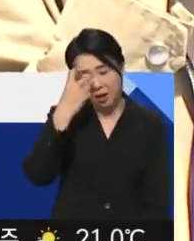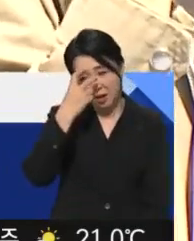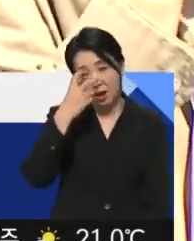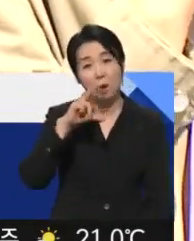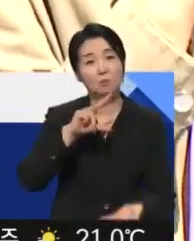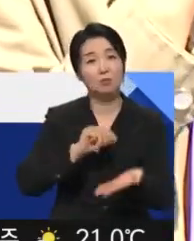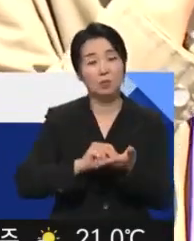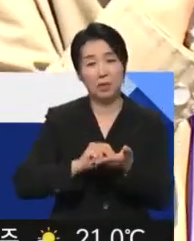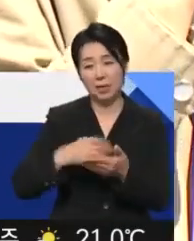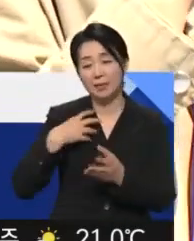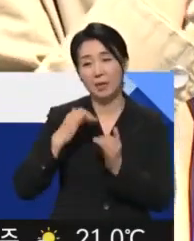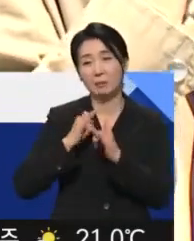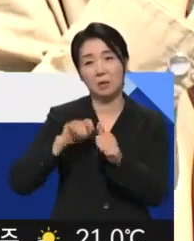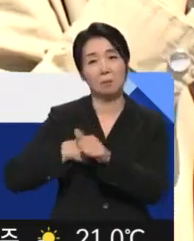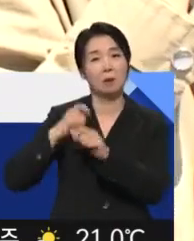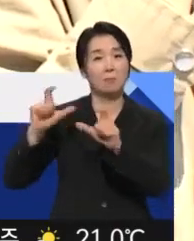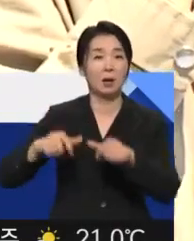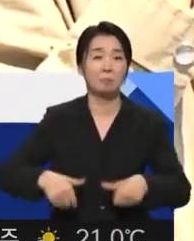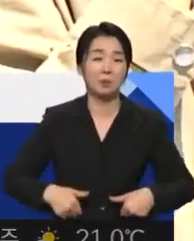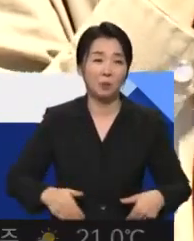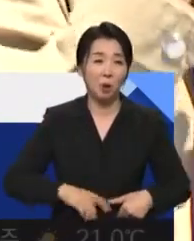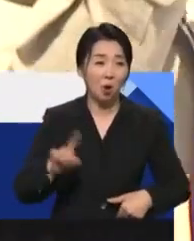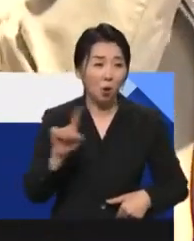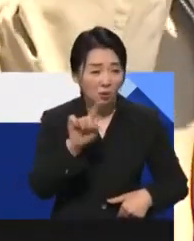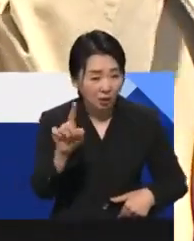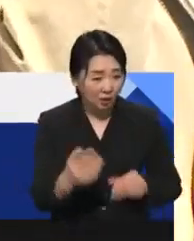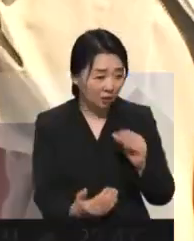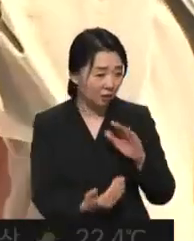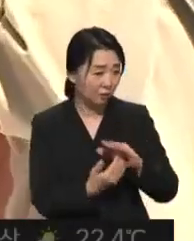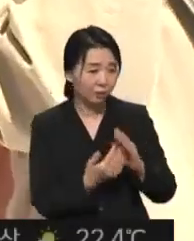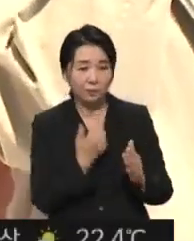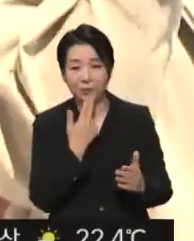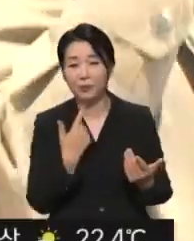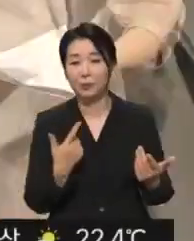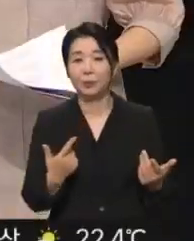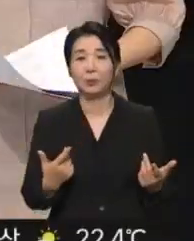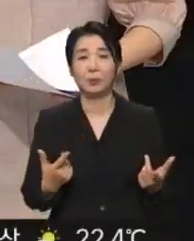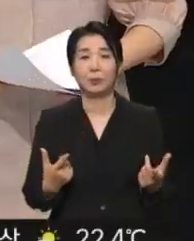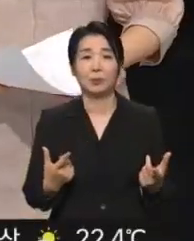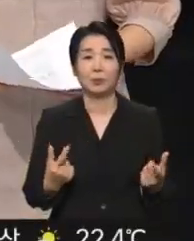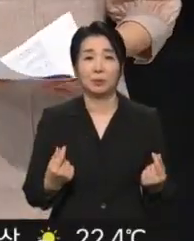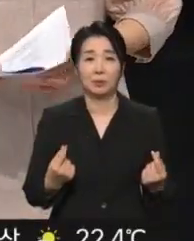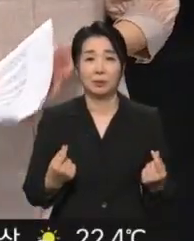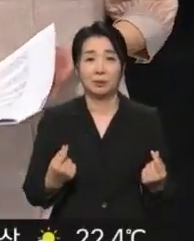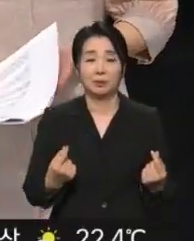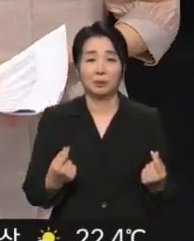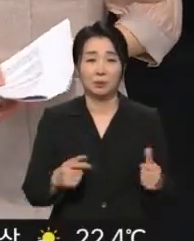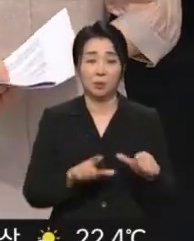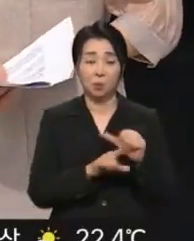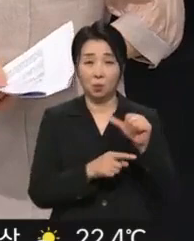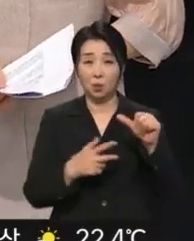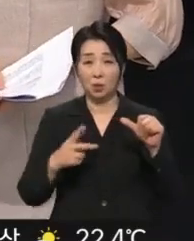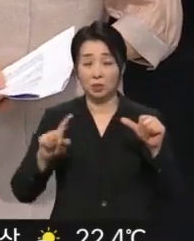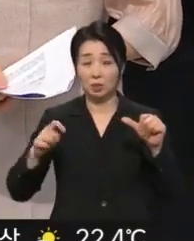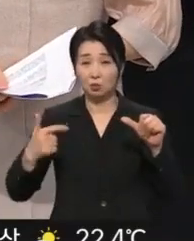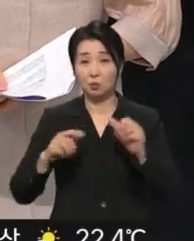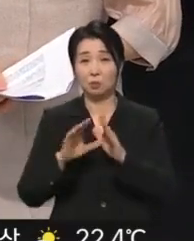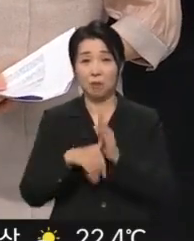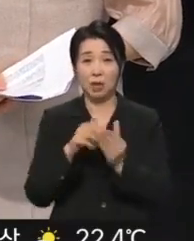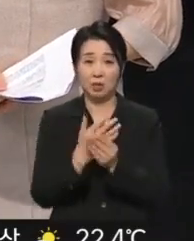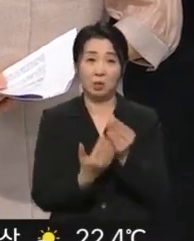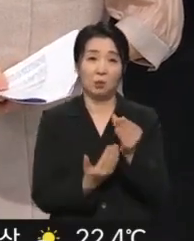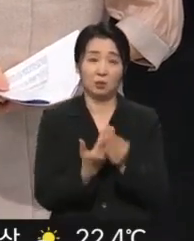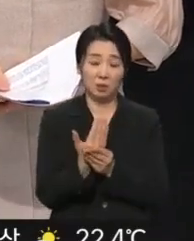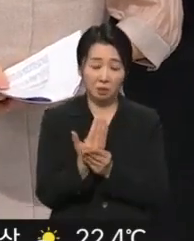처벌, 그 어느 것도 이루어진 것이 없습니다. 오늘 16일이면 이태원 참사 이후